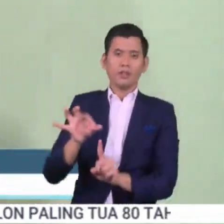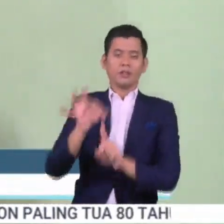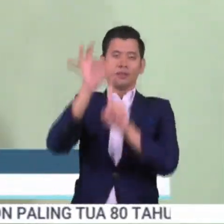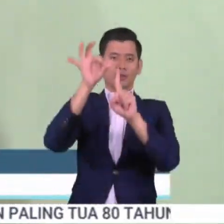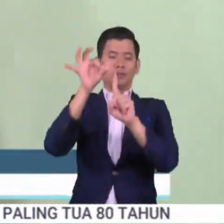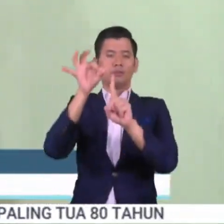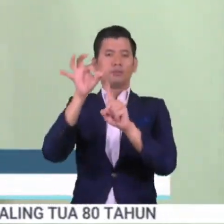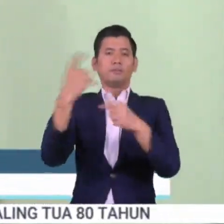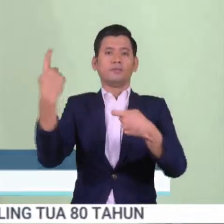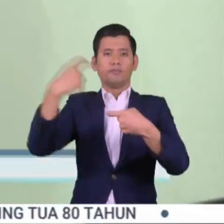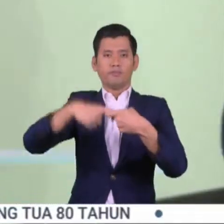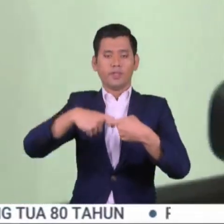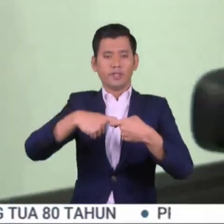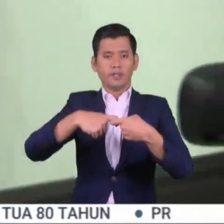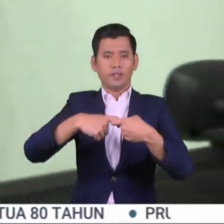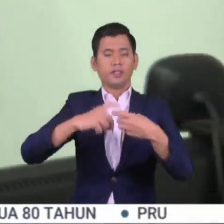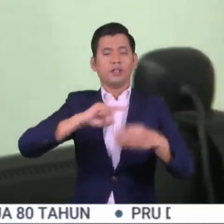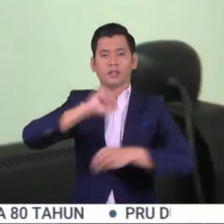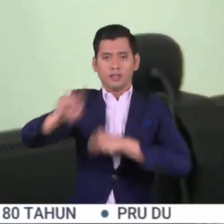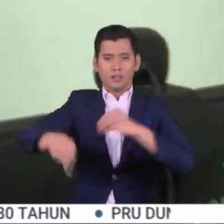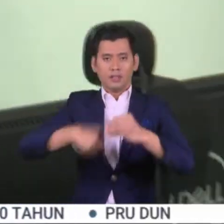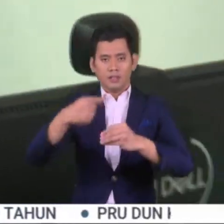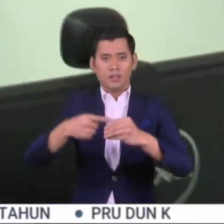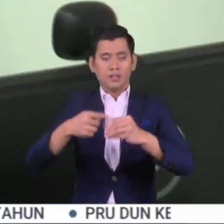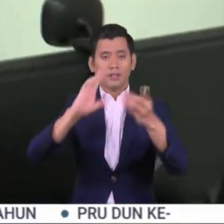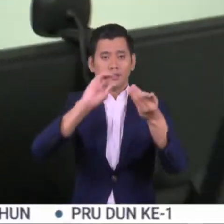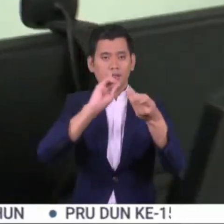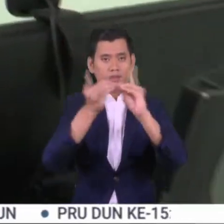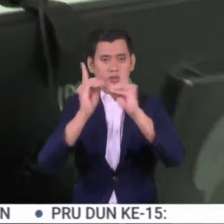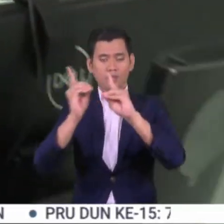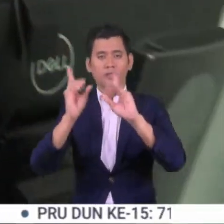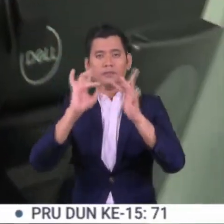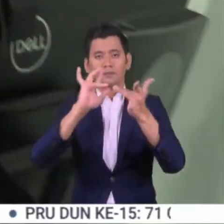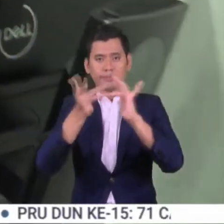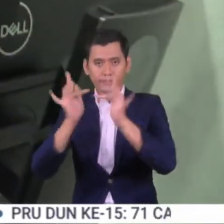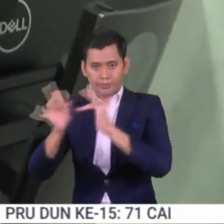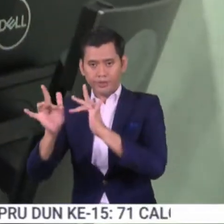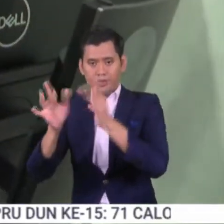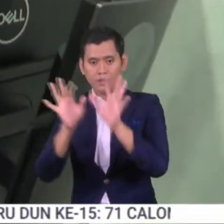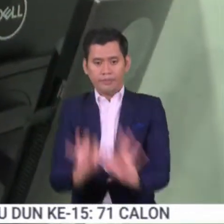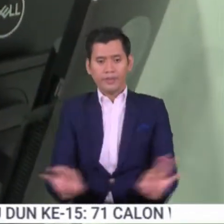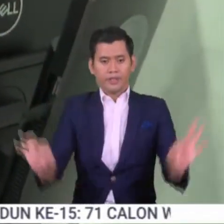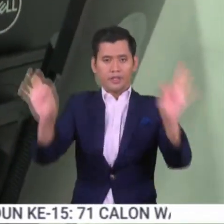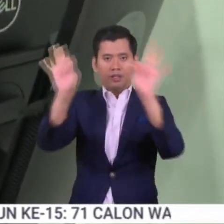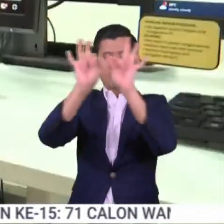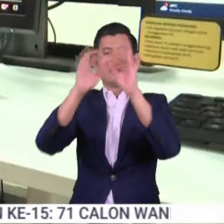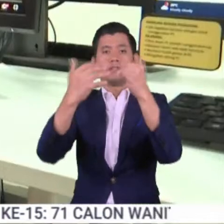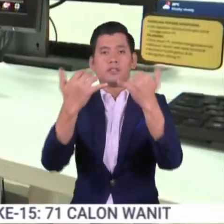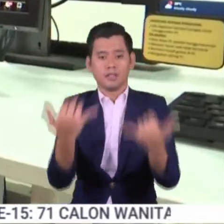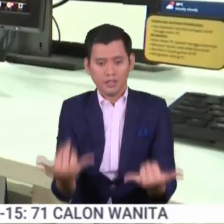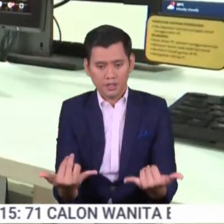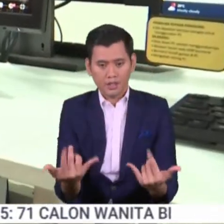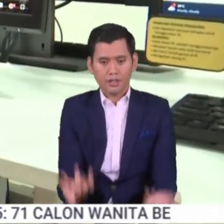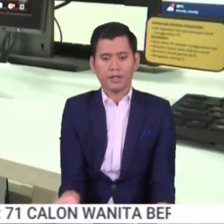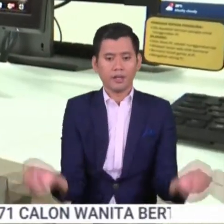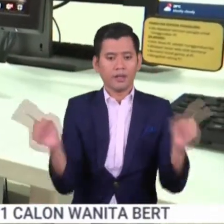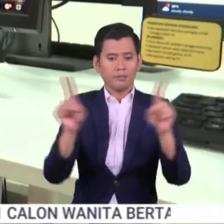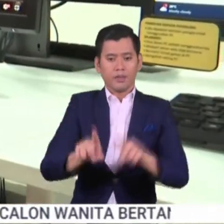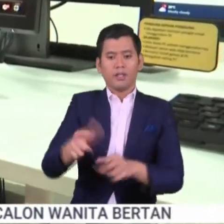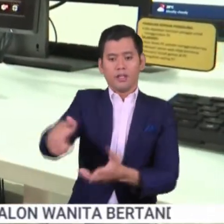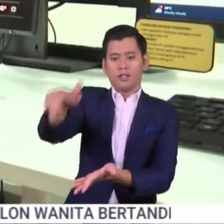dalam aspek dunia digital dan ia adalah keperluan utama semasa.